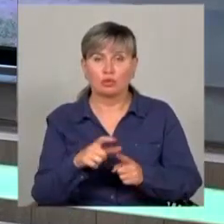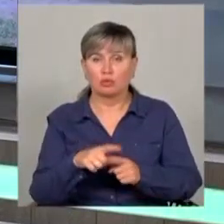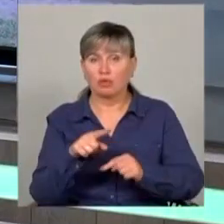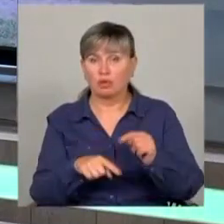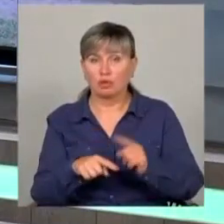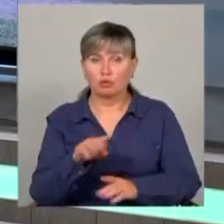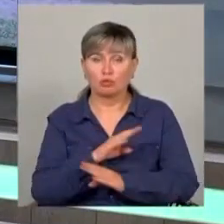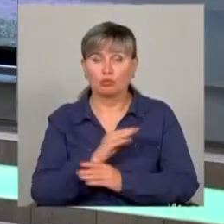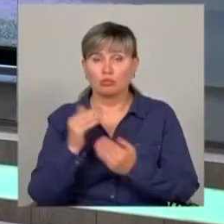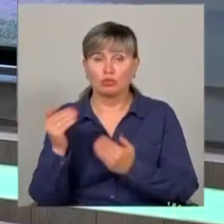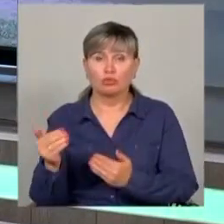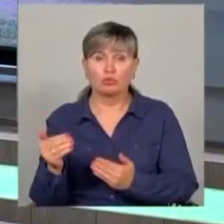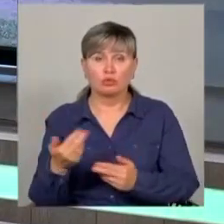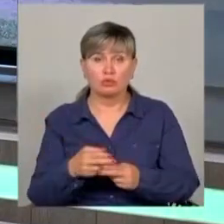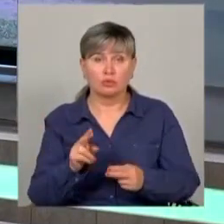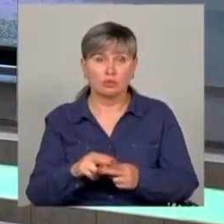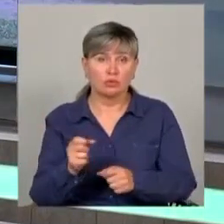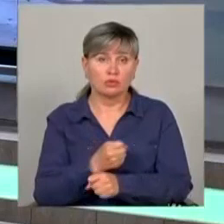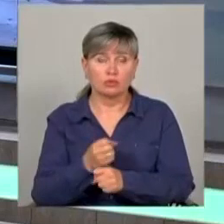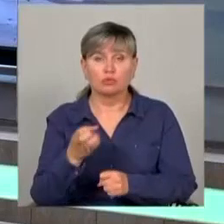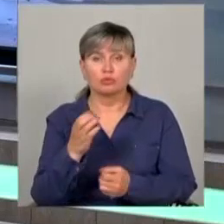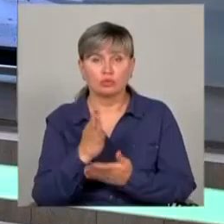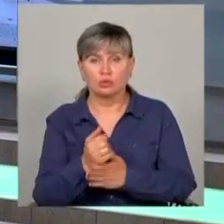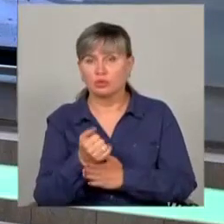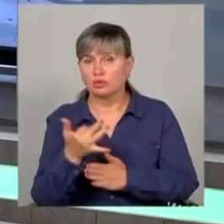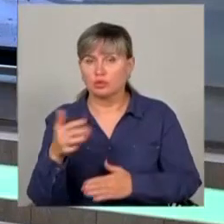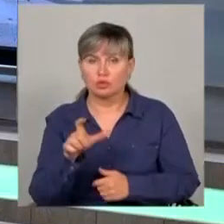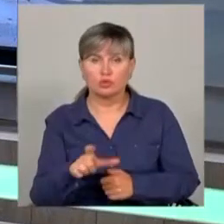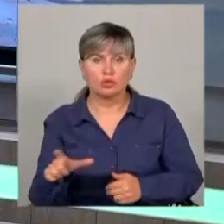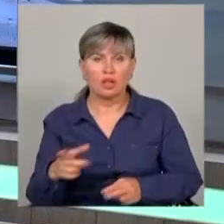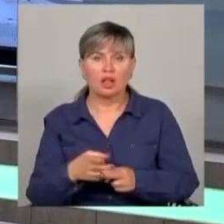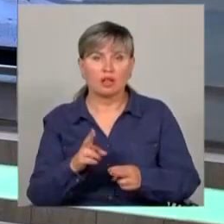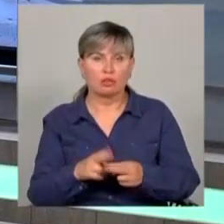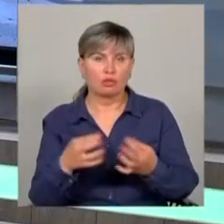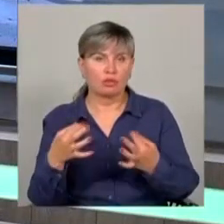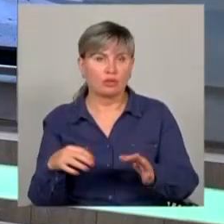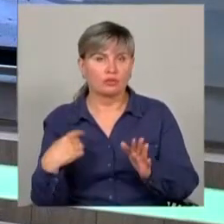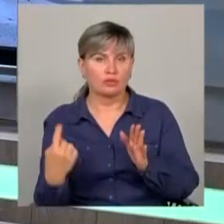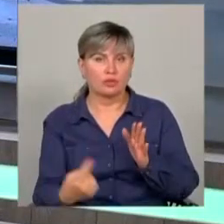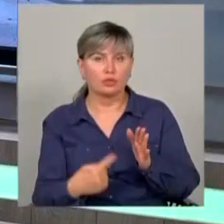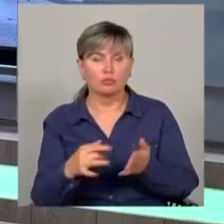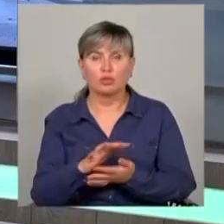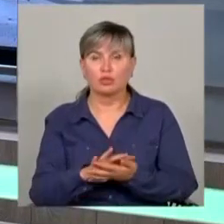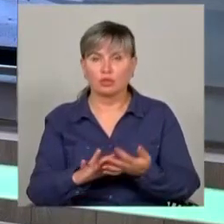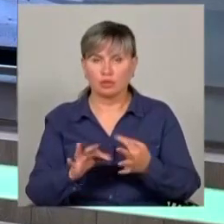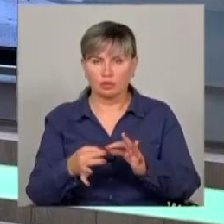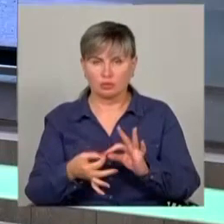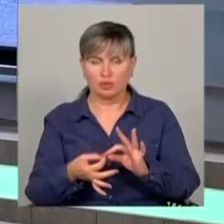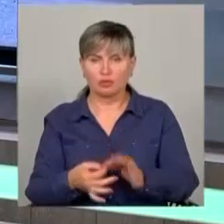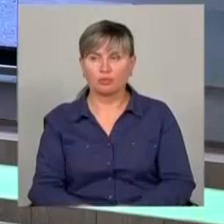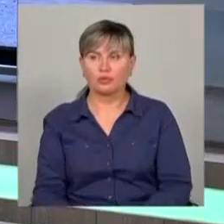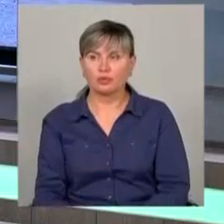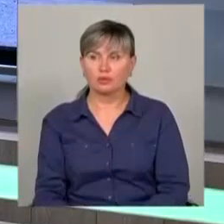родных умершего, к зверской расправе причастны еще несколько человек, которые на свободе. Все подробности этого резонансного